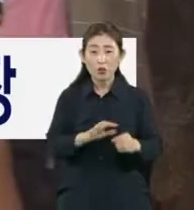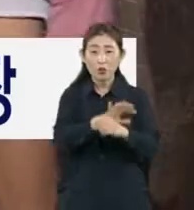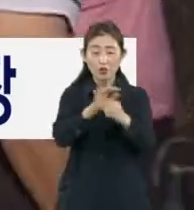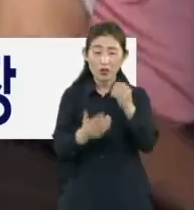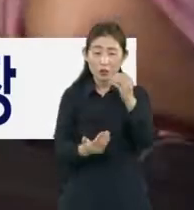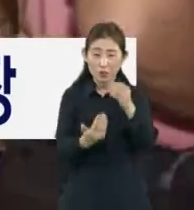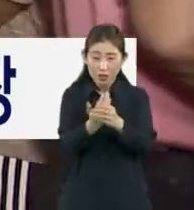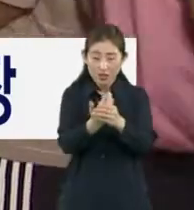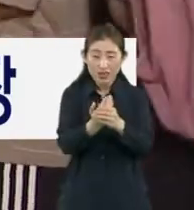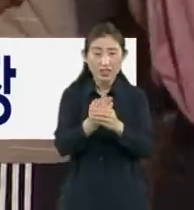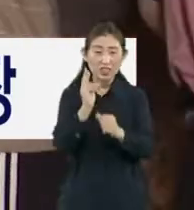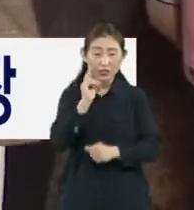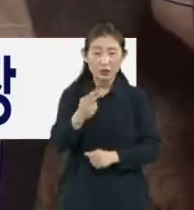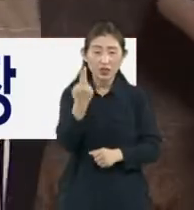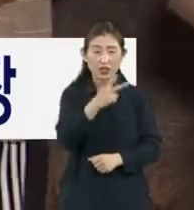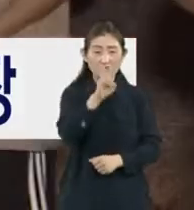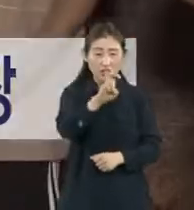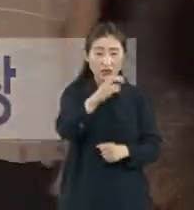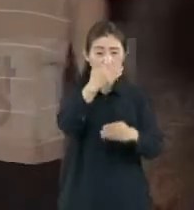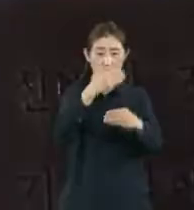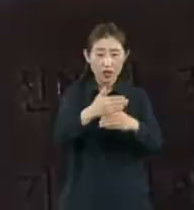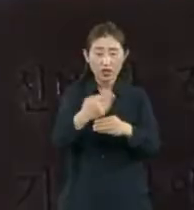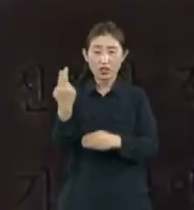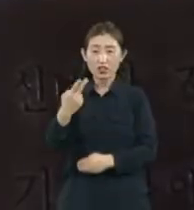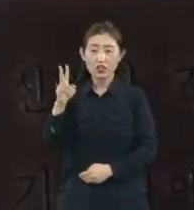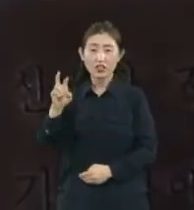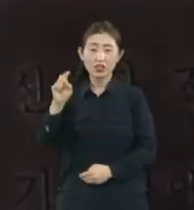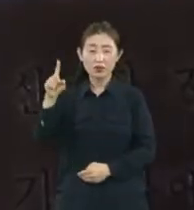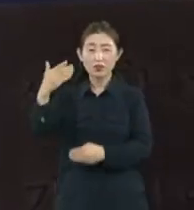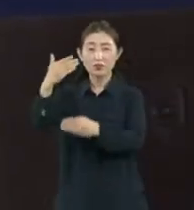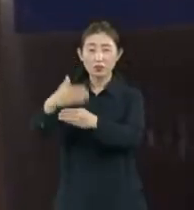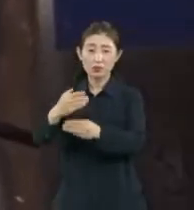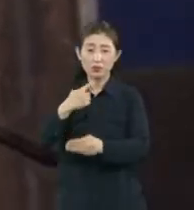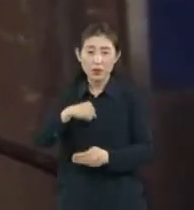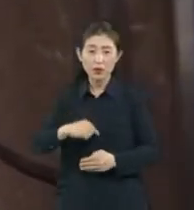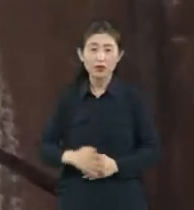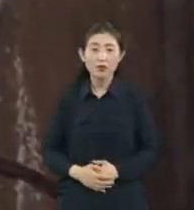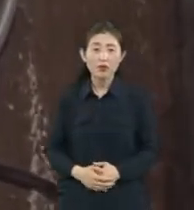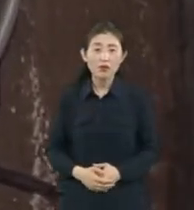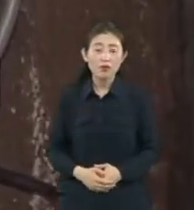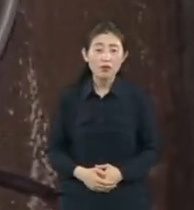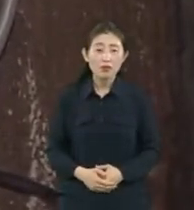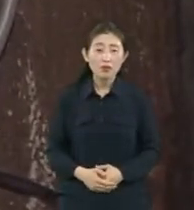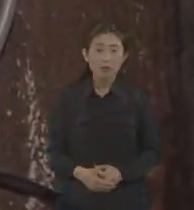코로나19가 기승을 부리자 지난 2020년과 21년 문을 닫았습니다.